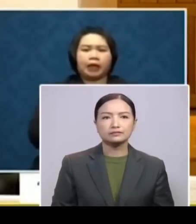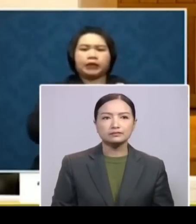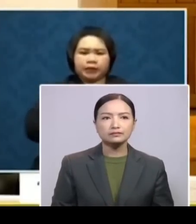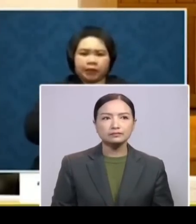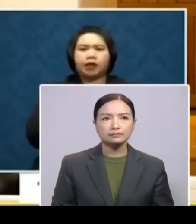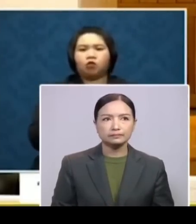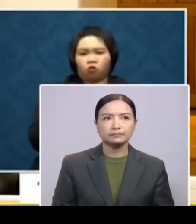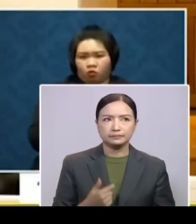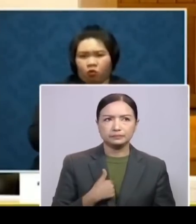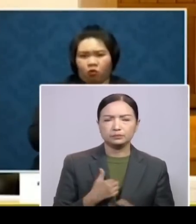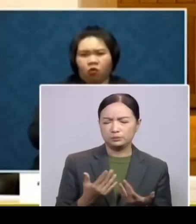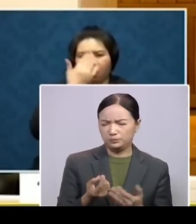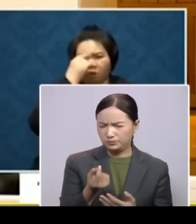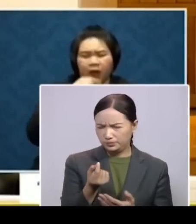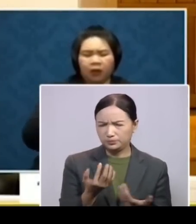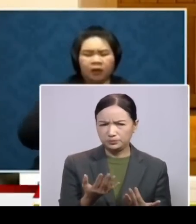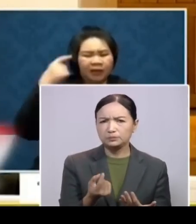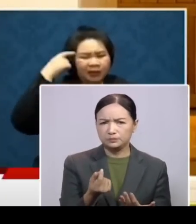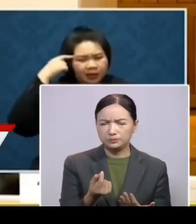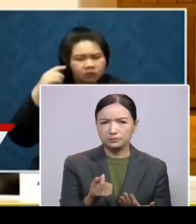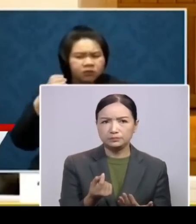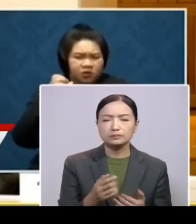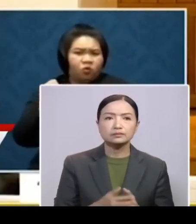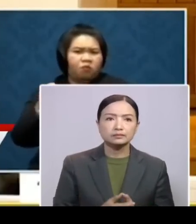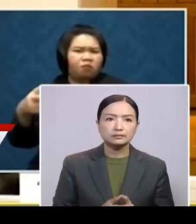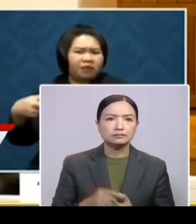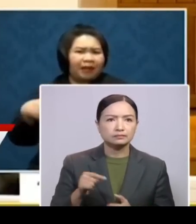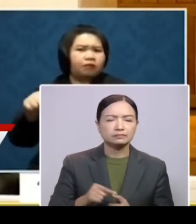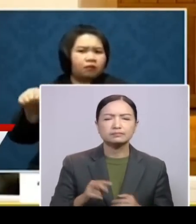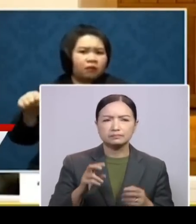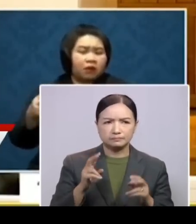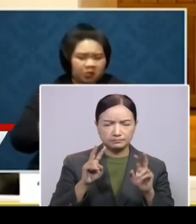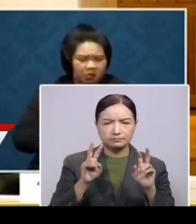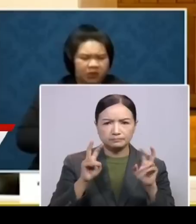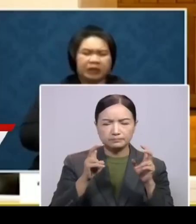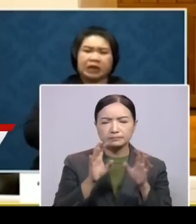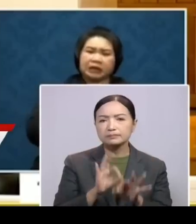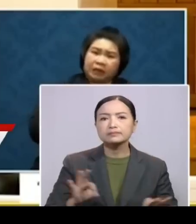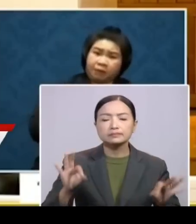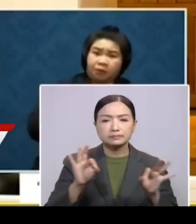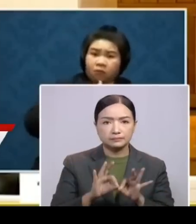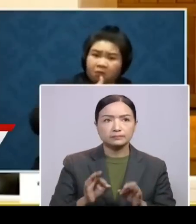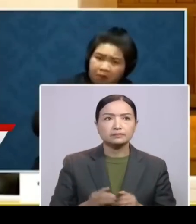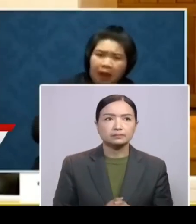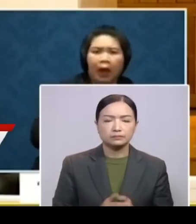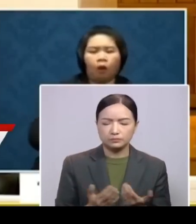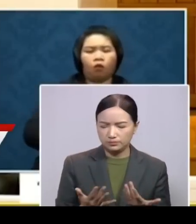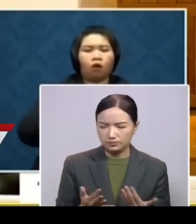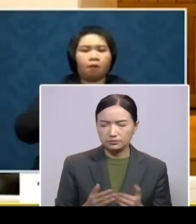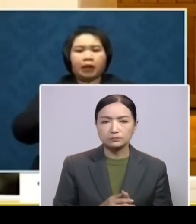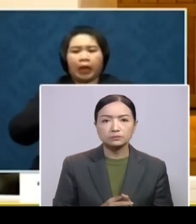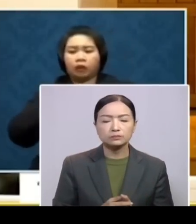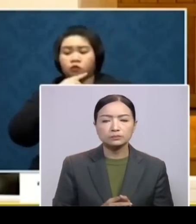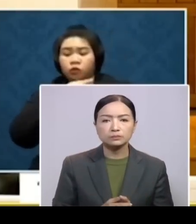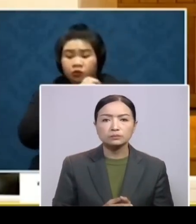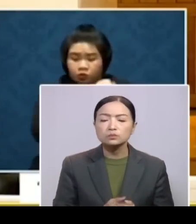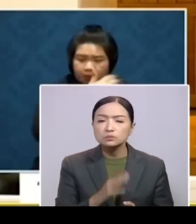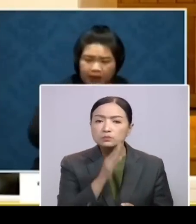อนิดหนึ่งจะได้ไม่มีความเห็นในการปฏิบัติเรื่องนี้เป็นเรื่องใหญ่จริงๆถ้าเรื่องที่สามารถ